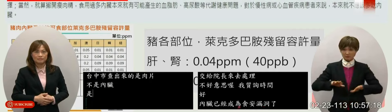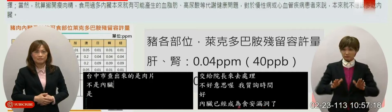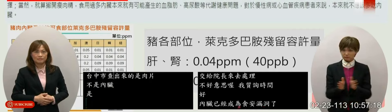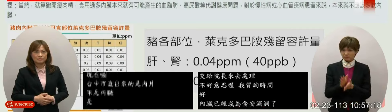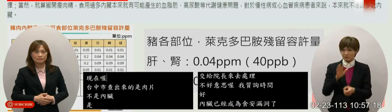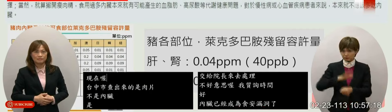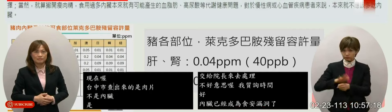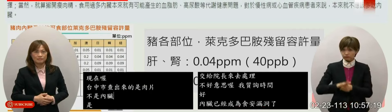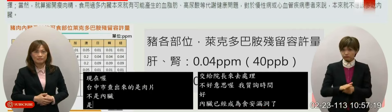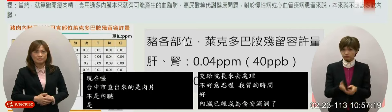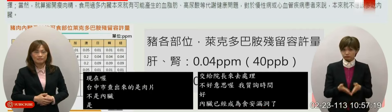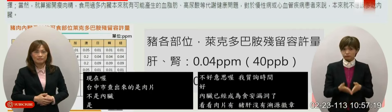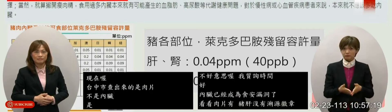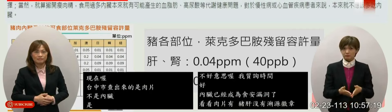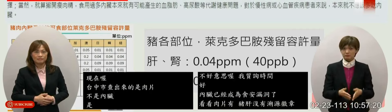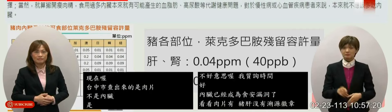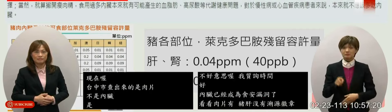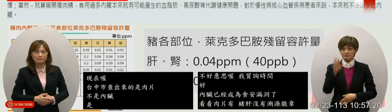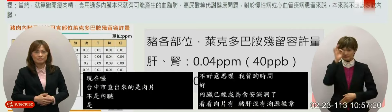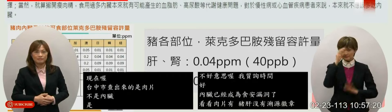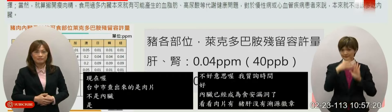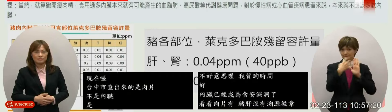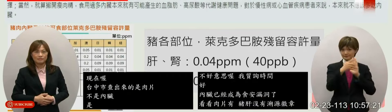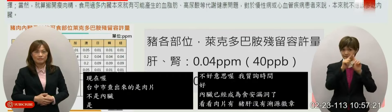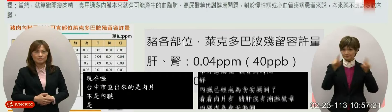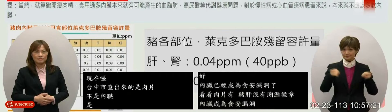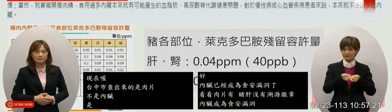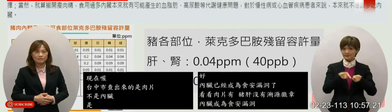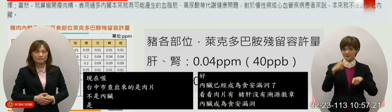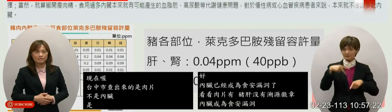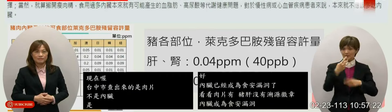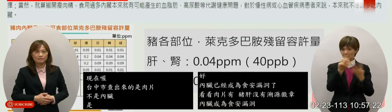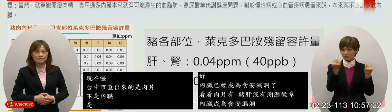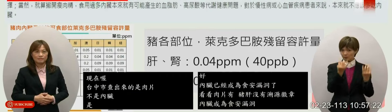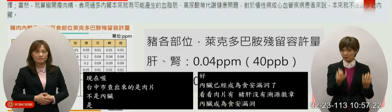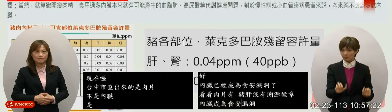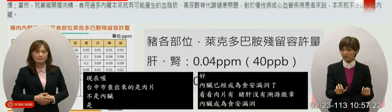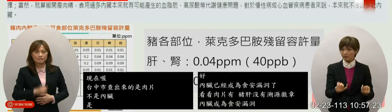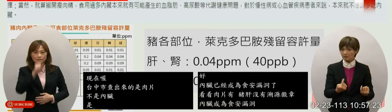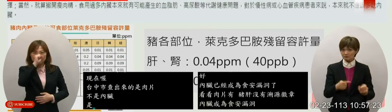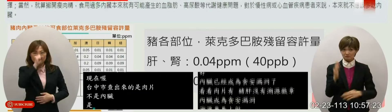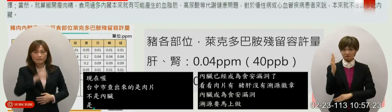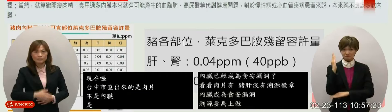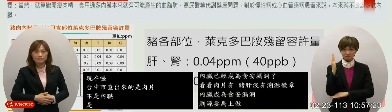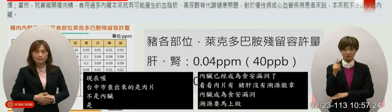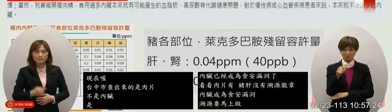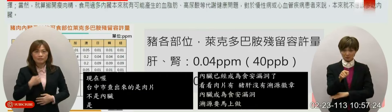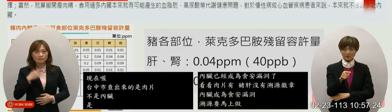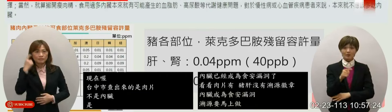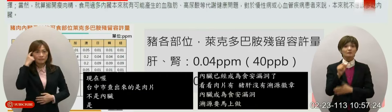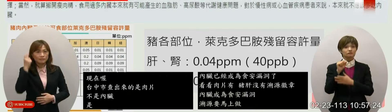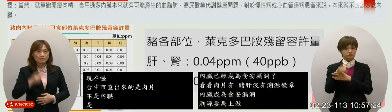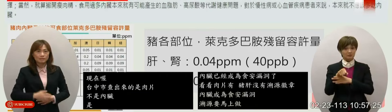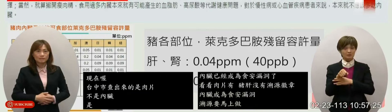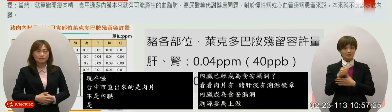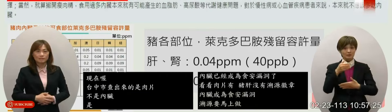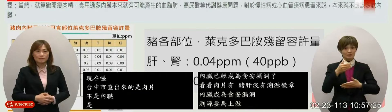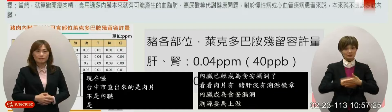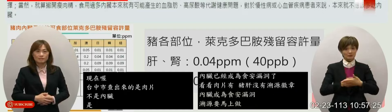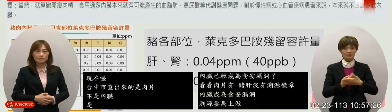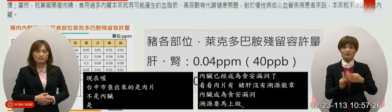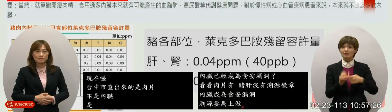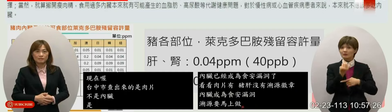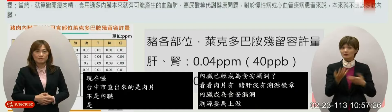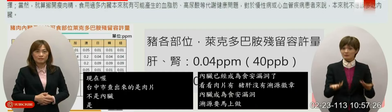做。院长，您看一下这个表格，再看外面的数字。我们允许，我们国家允许的残留量含量，你看